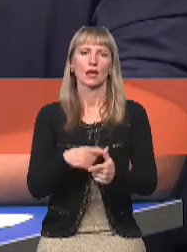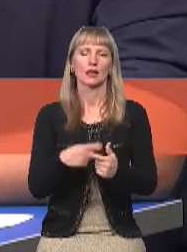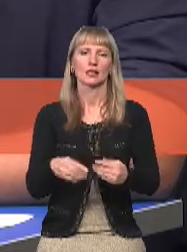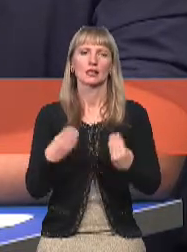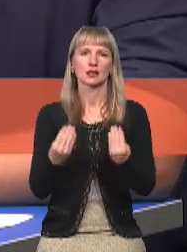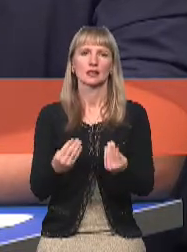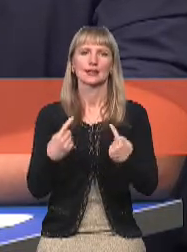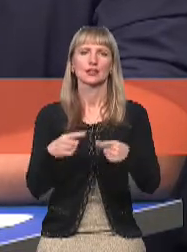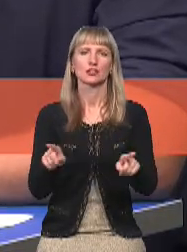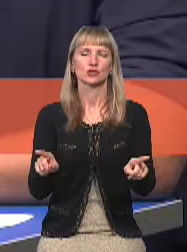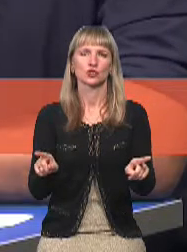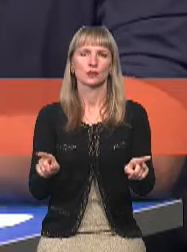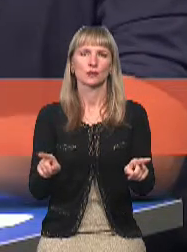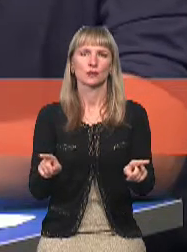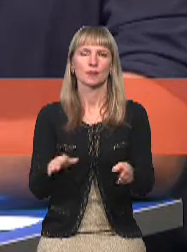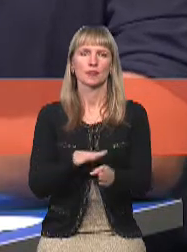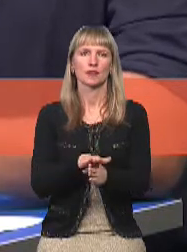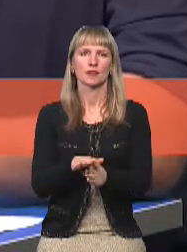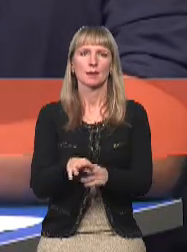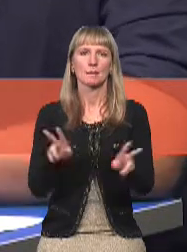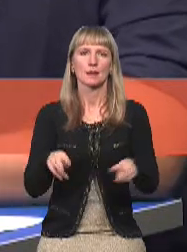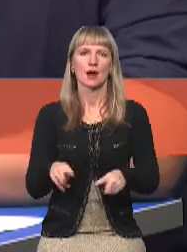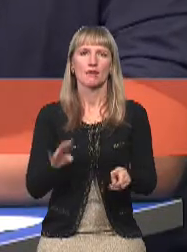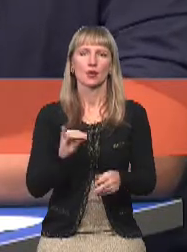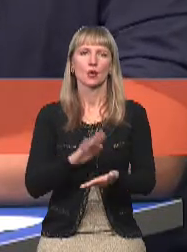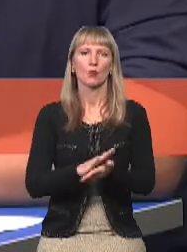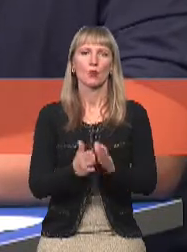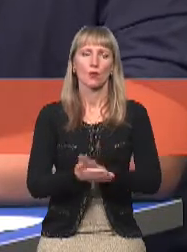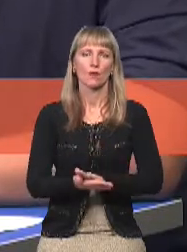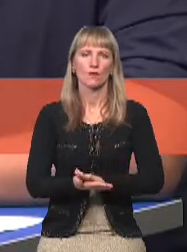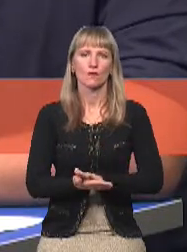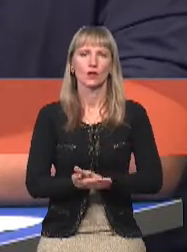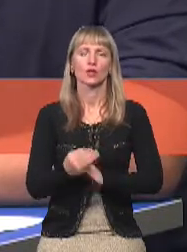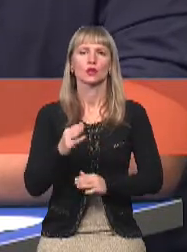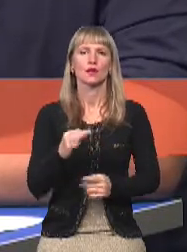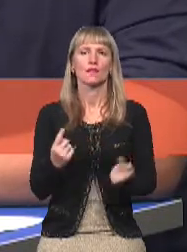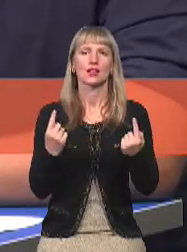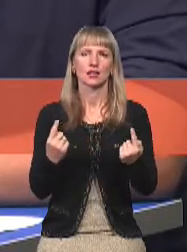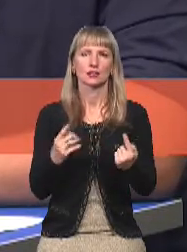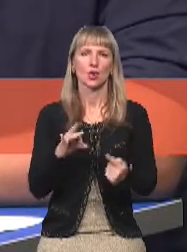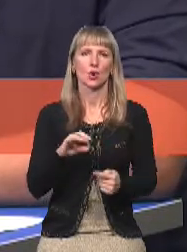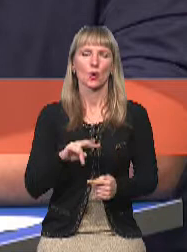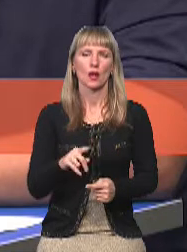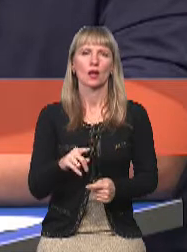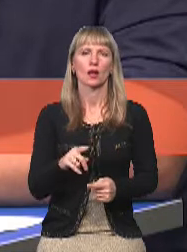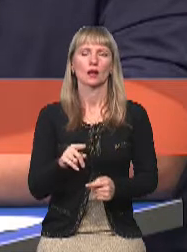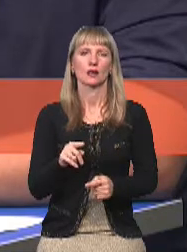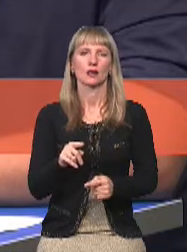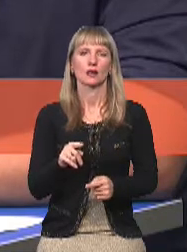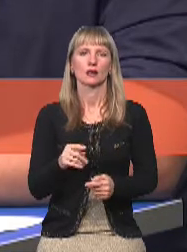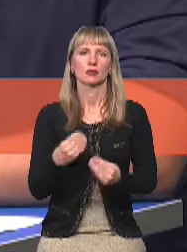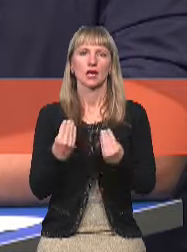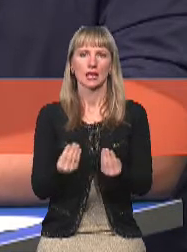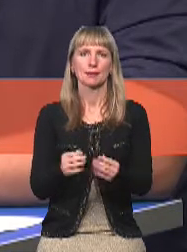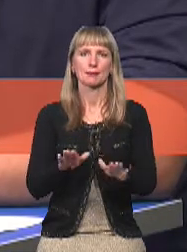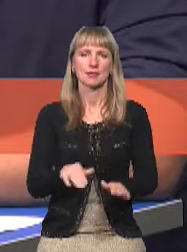надання інших дотримання правил та умов, так, то величезна роль саме, ну,